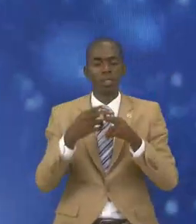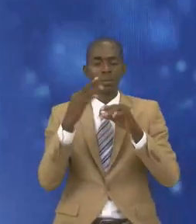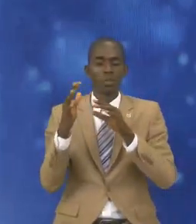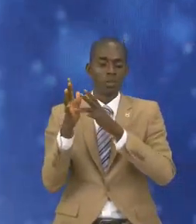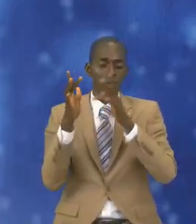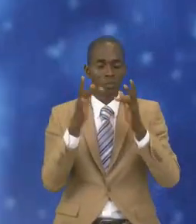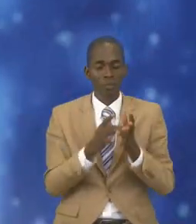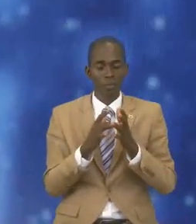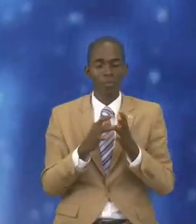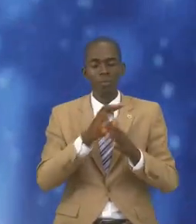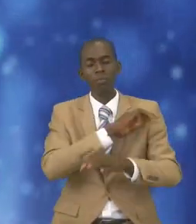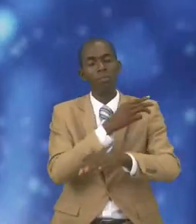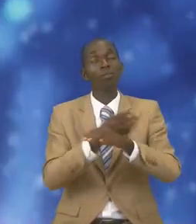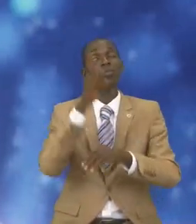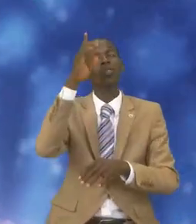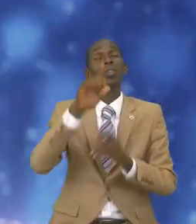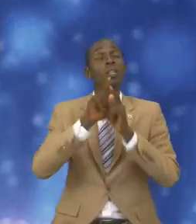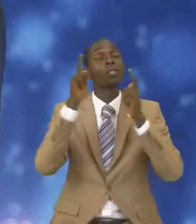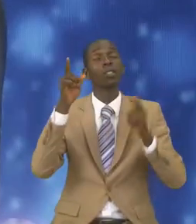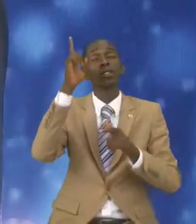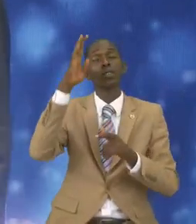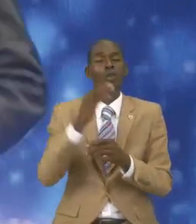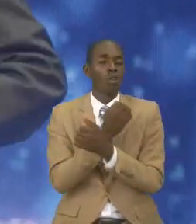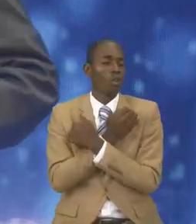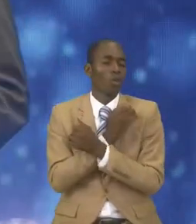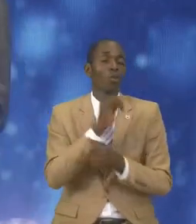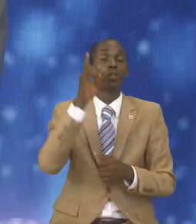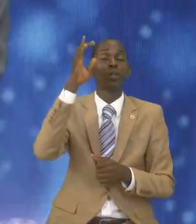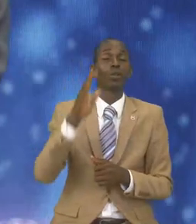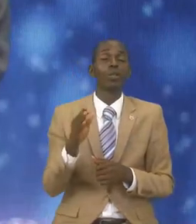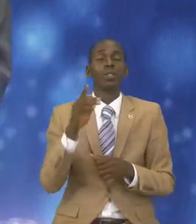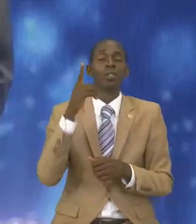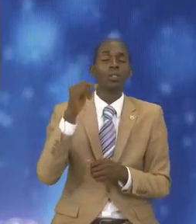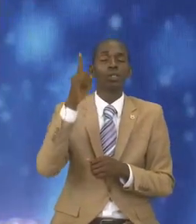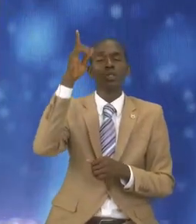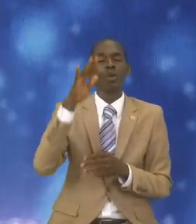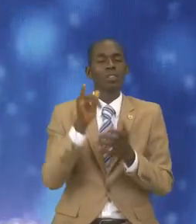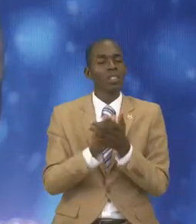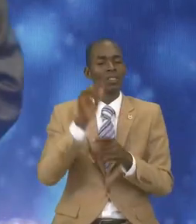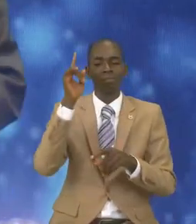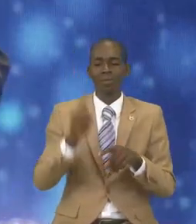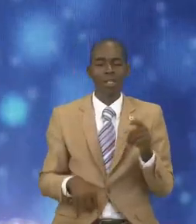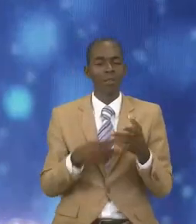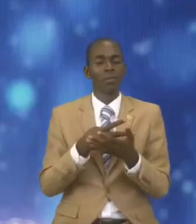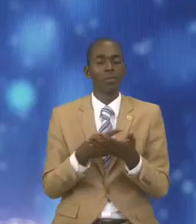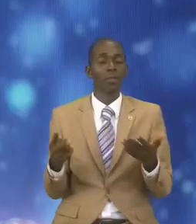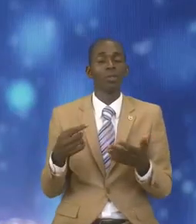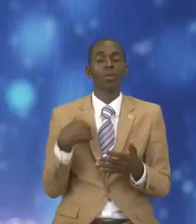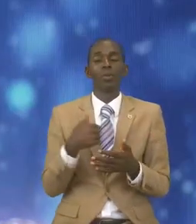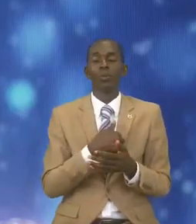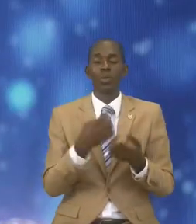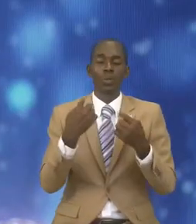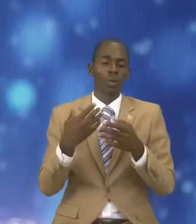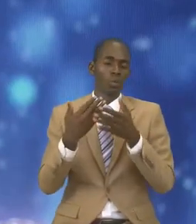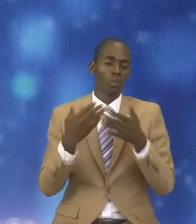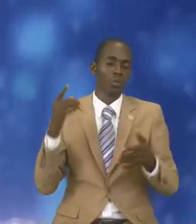Jésus, Dieu puissant, Dieu grand, aimable, de Dieu qui ne peut échouer, nous venons